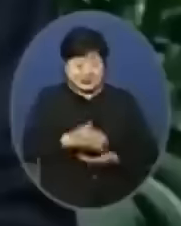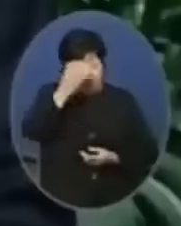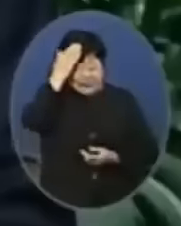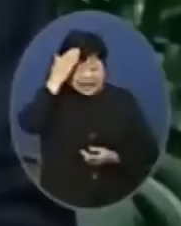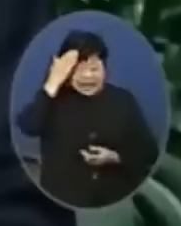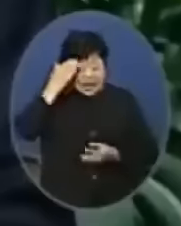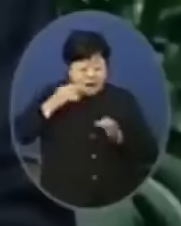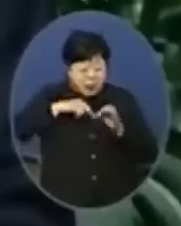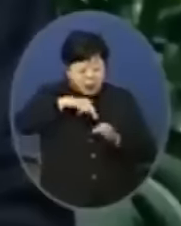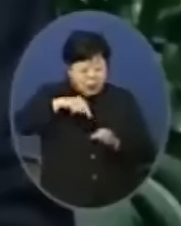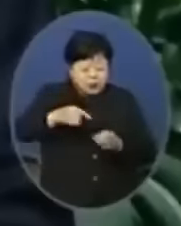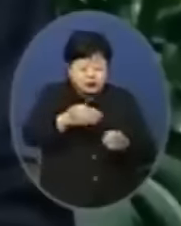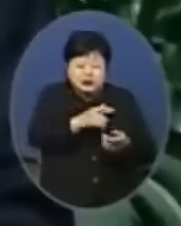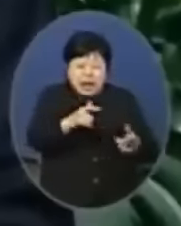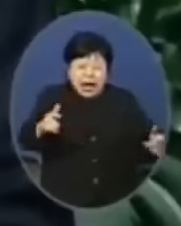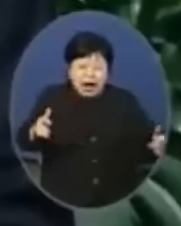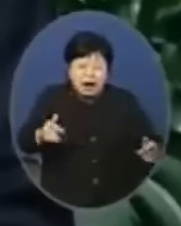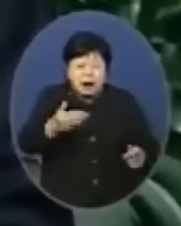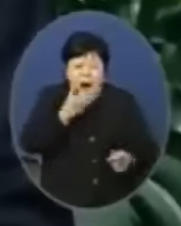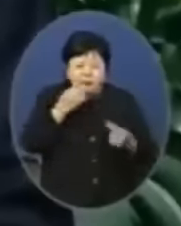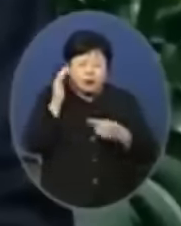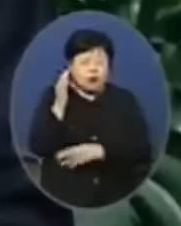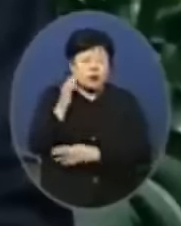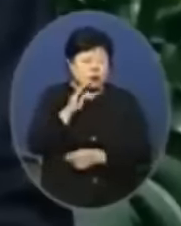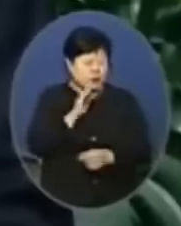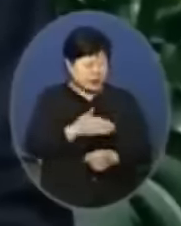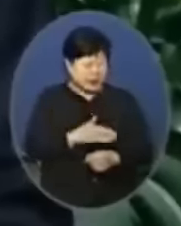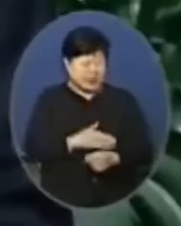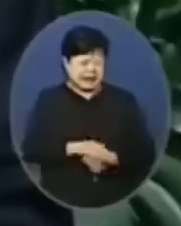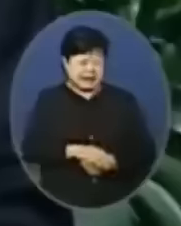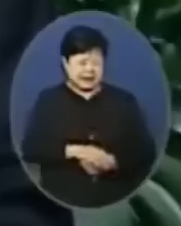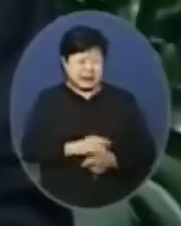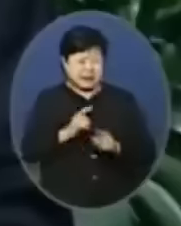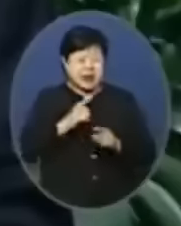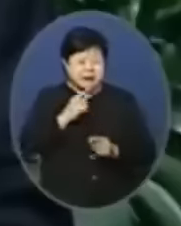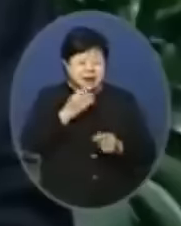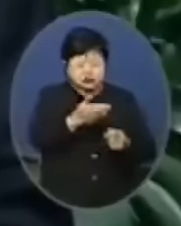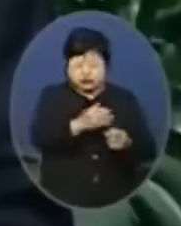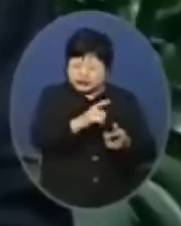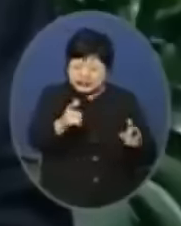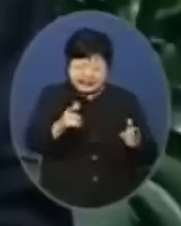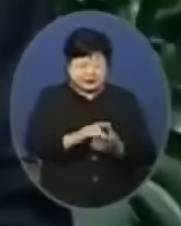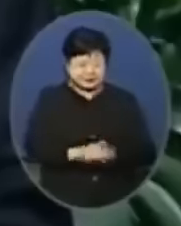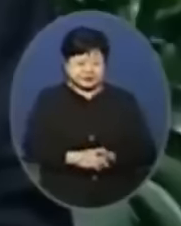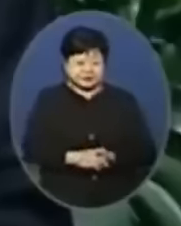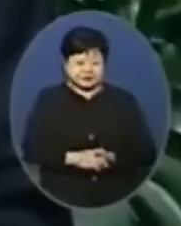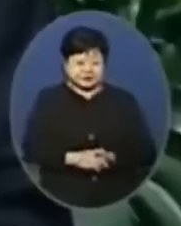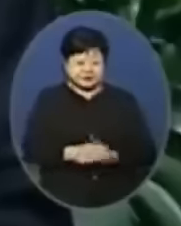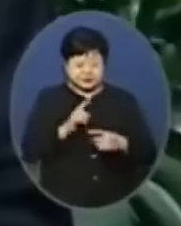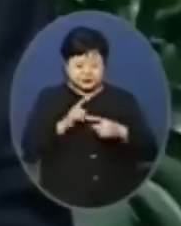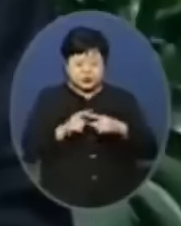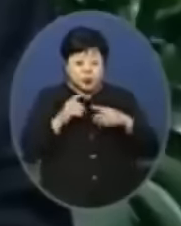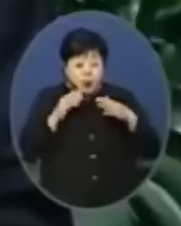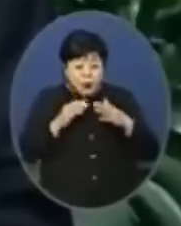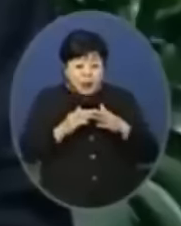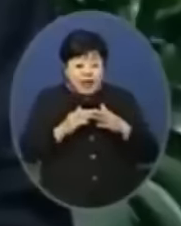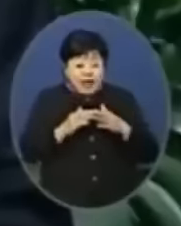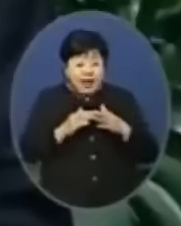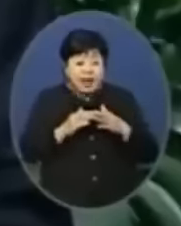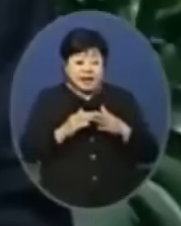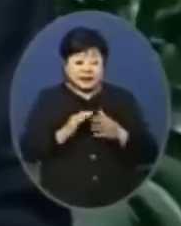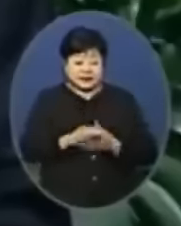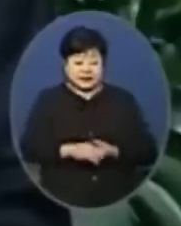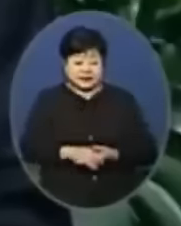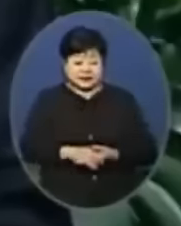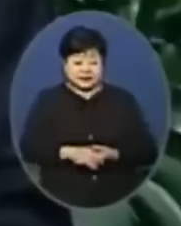안 주는 처지에 무슨 복음을 전합니까? 말로가 복음이 다 전해지는 것입니까? 반드시 교회가 서면